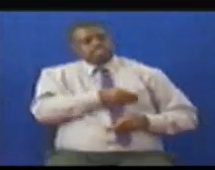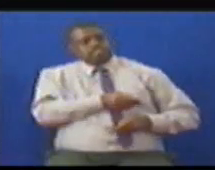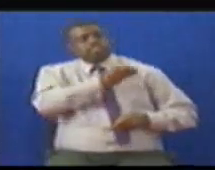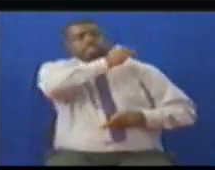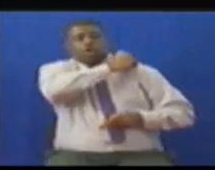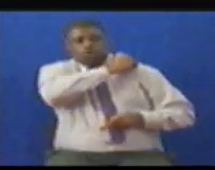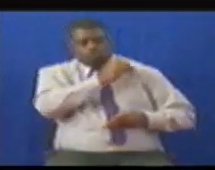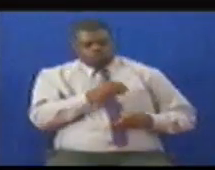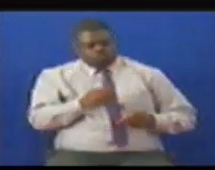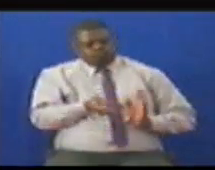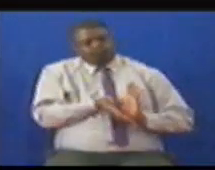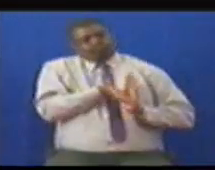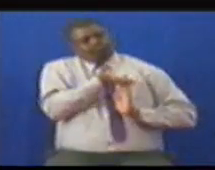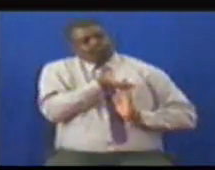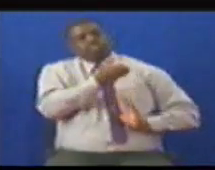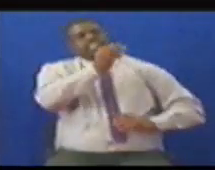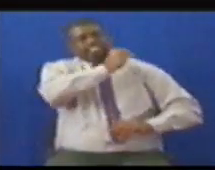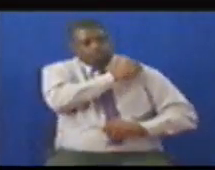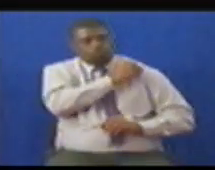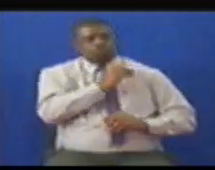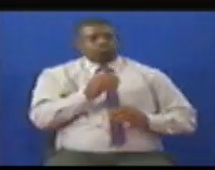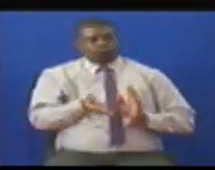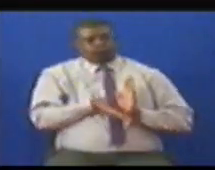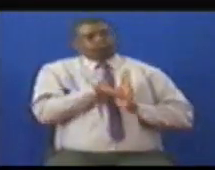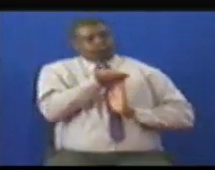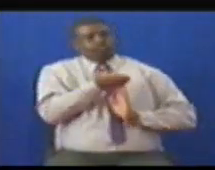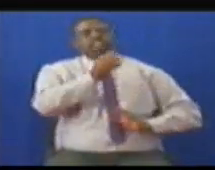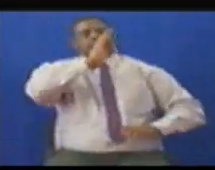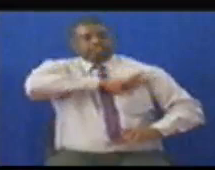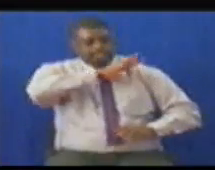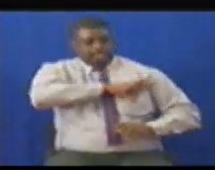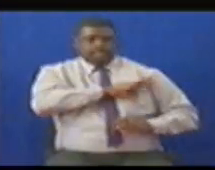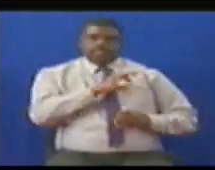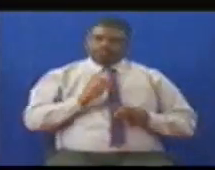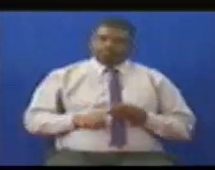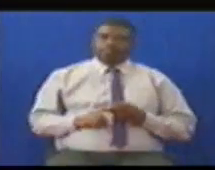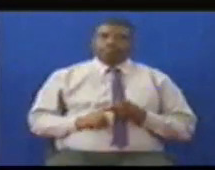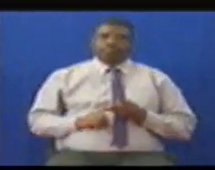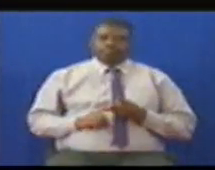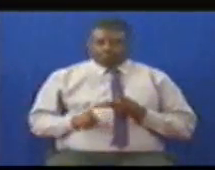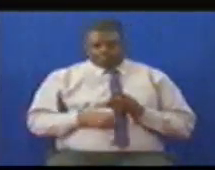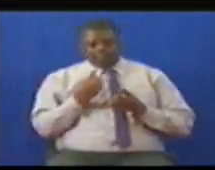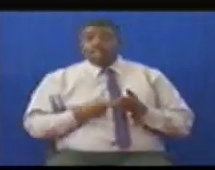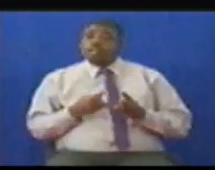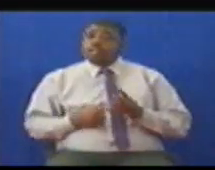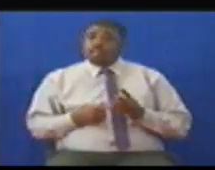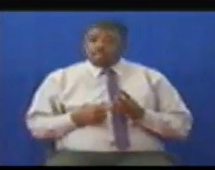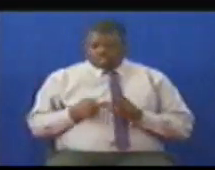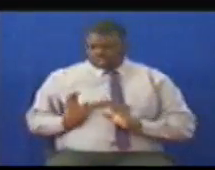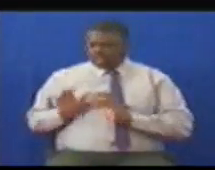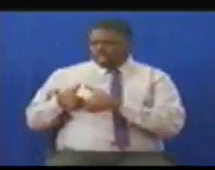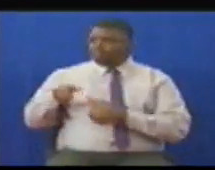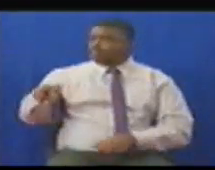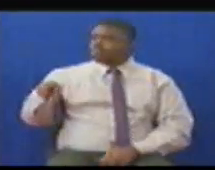mishahara, hali ambayo imesababisha baadhi yao kustaafu bila kupata stahiki zao za haki. Nne, kamati inatambua